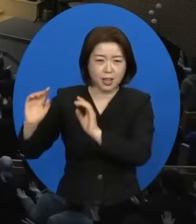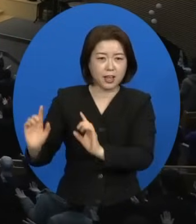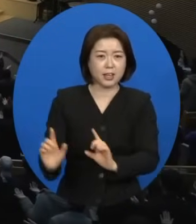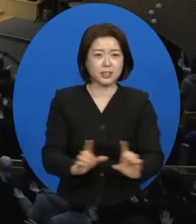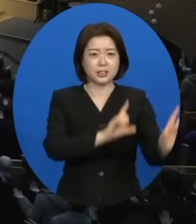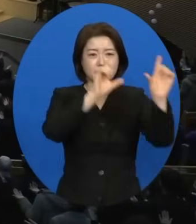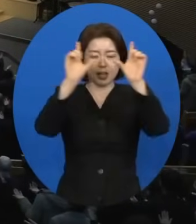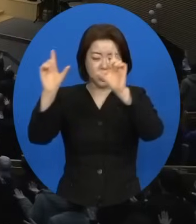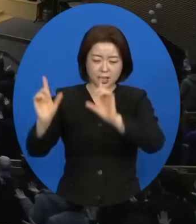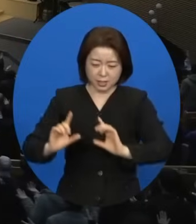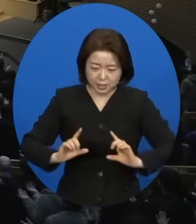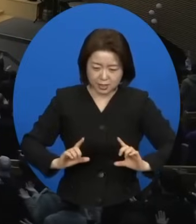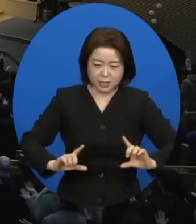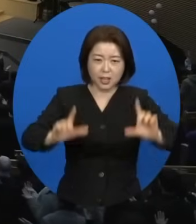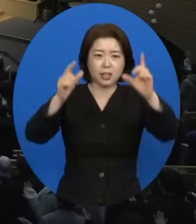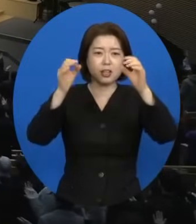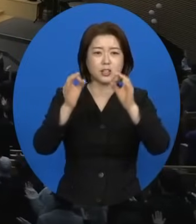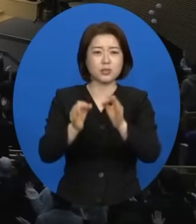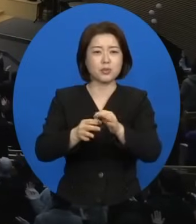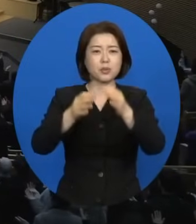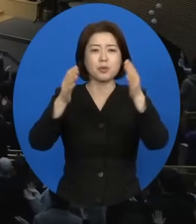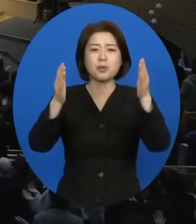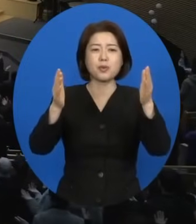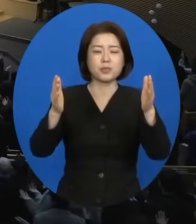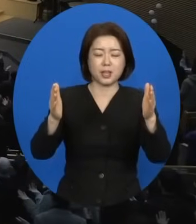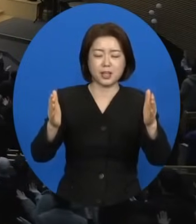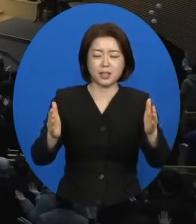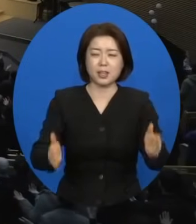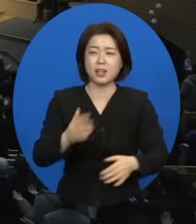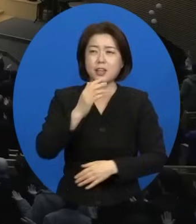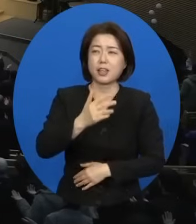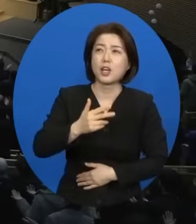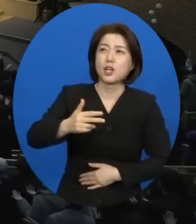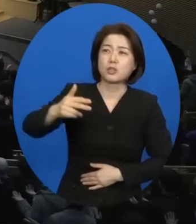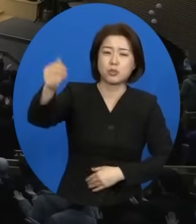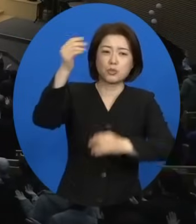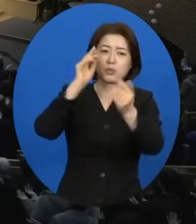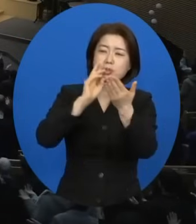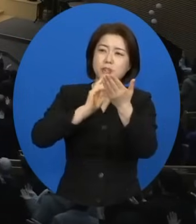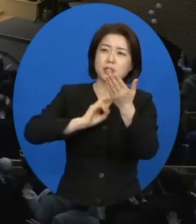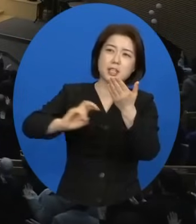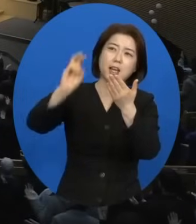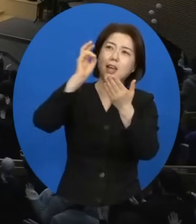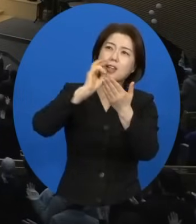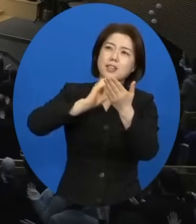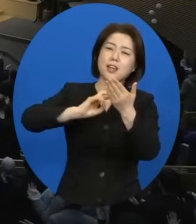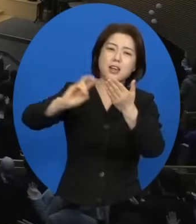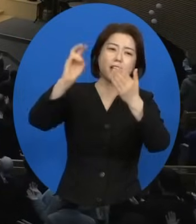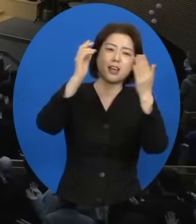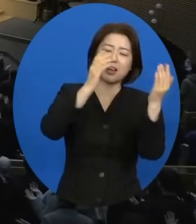내가 사는 날 도하에 주를